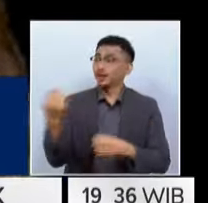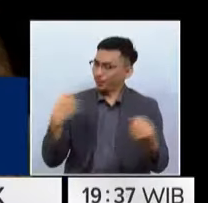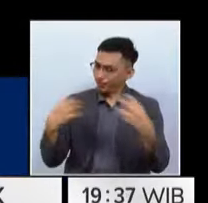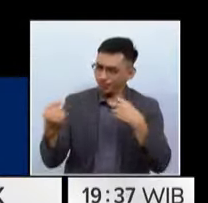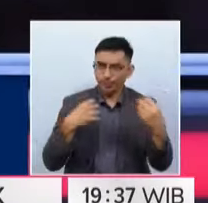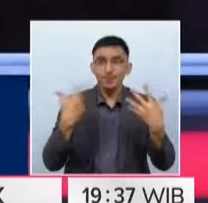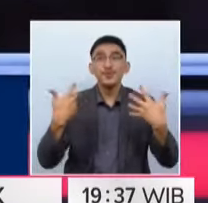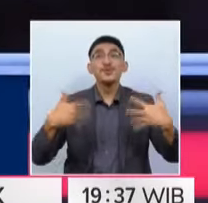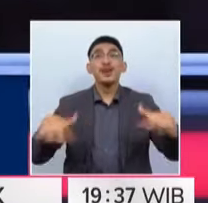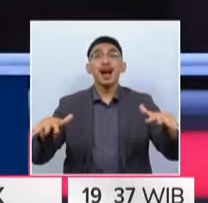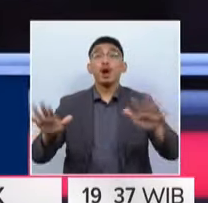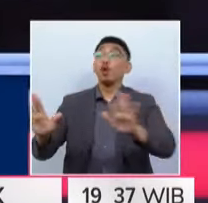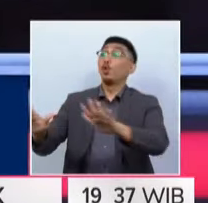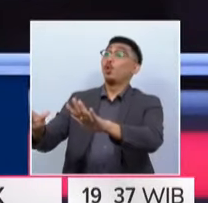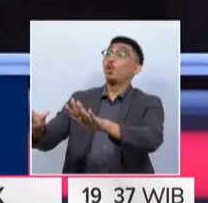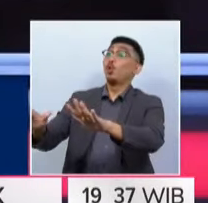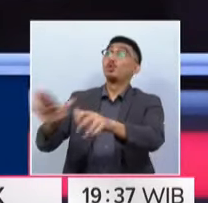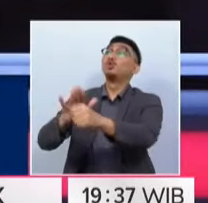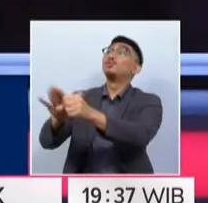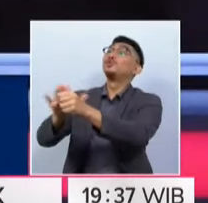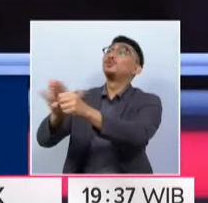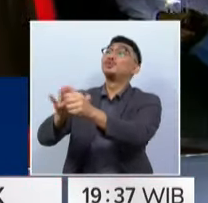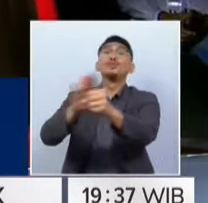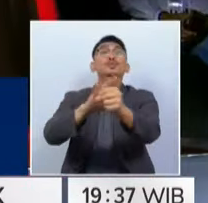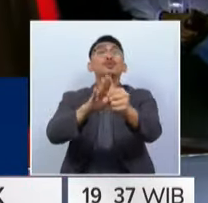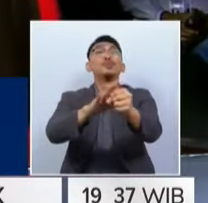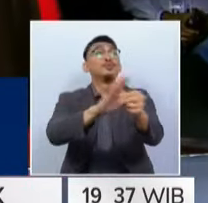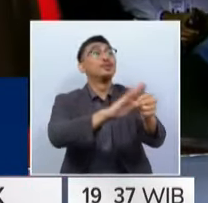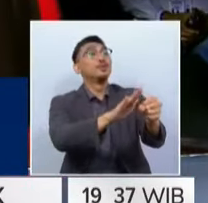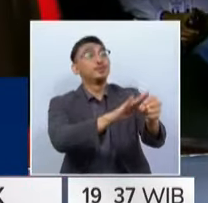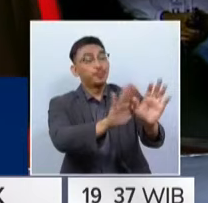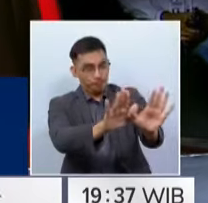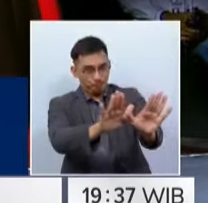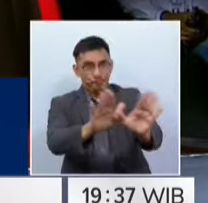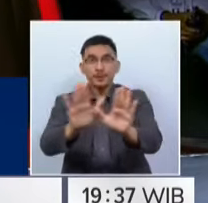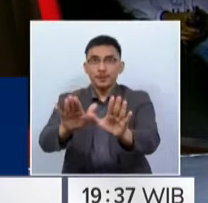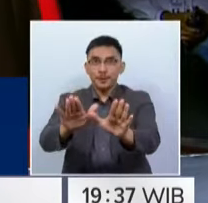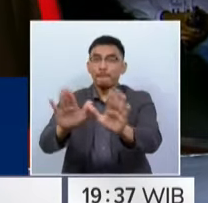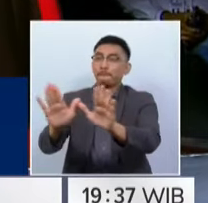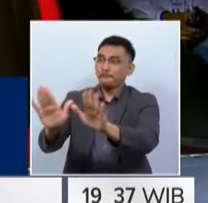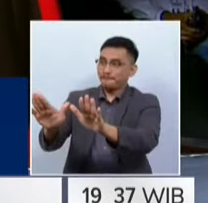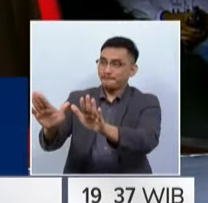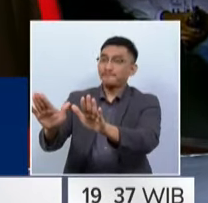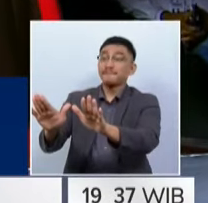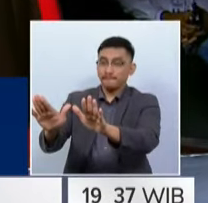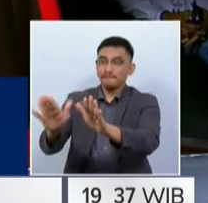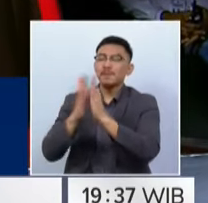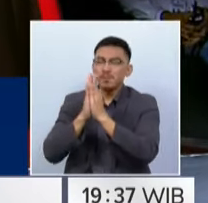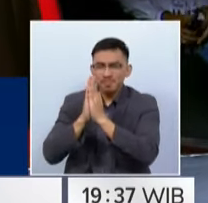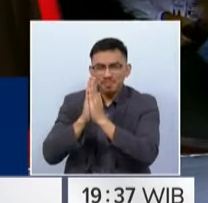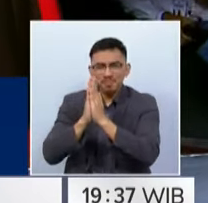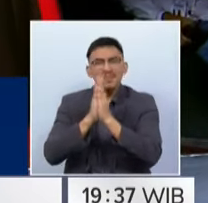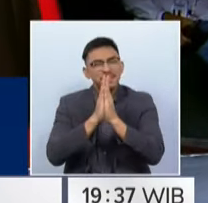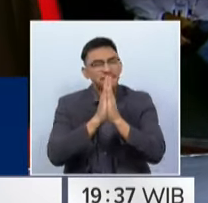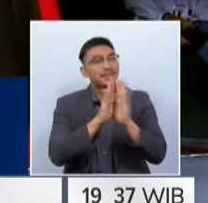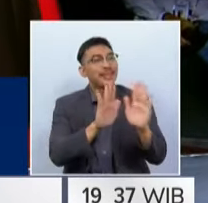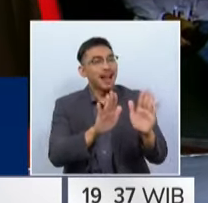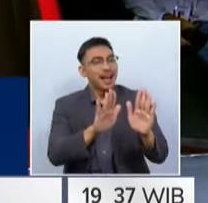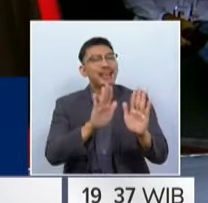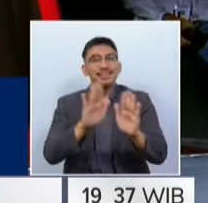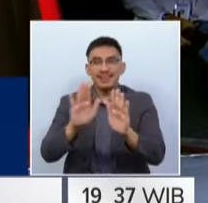cukupup Oke cukup cukup cukup cukup cukupup cukup cukup mohon tenang mohon